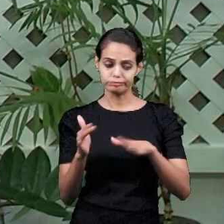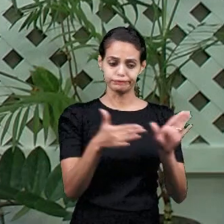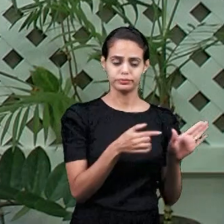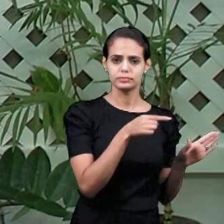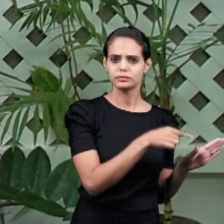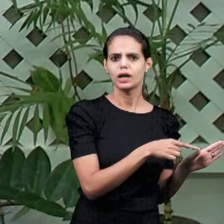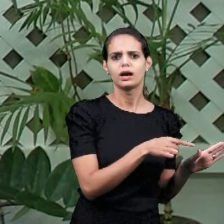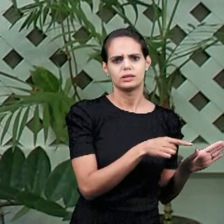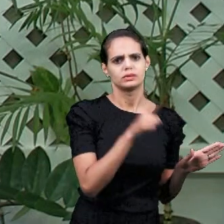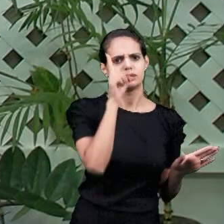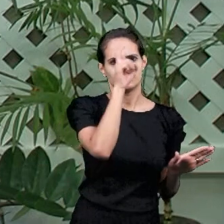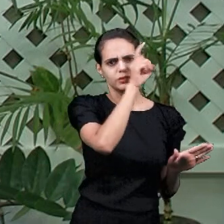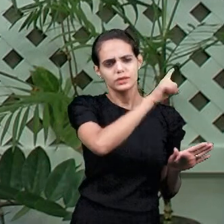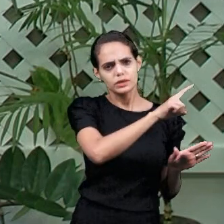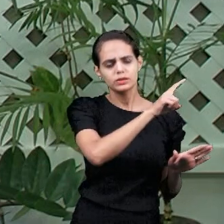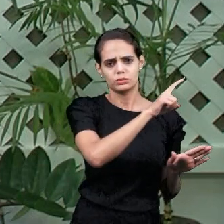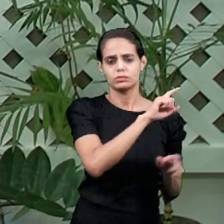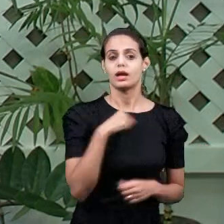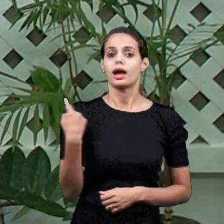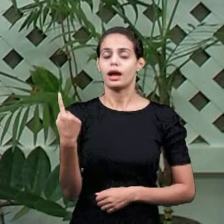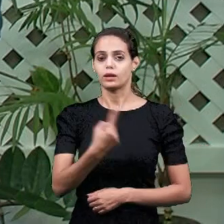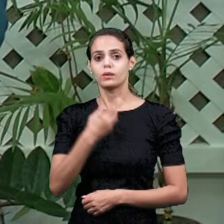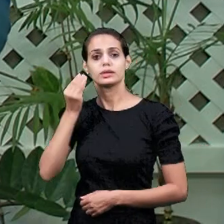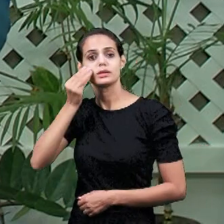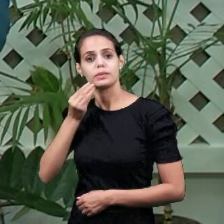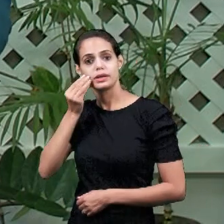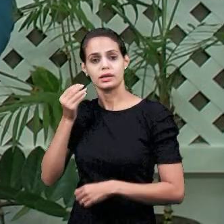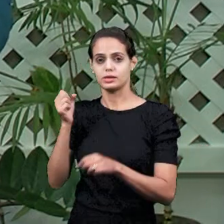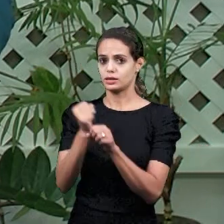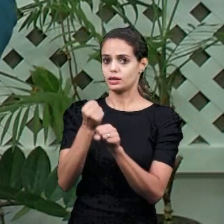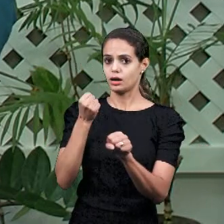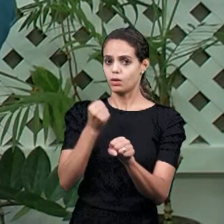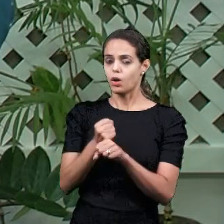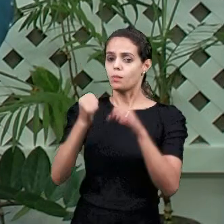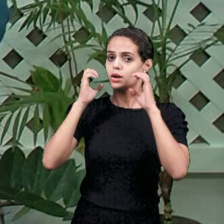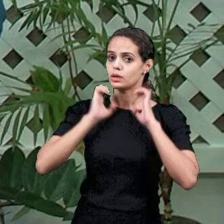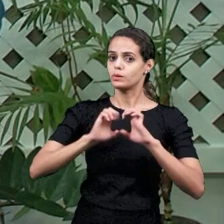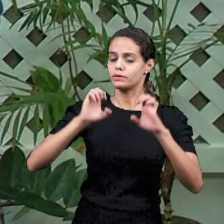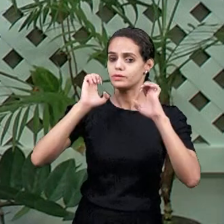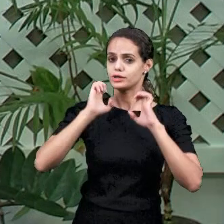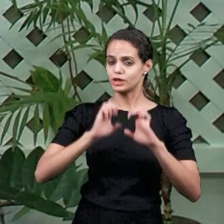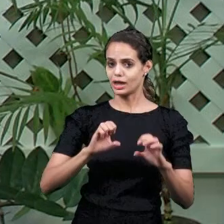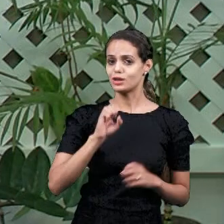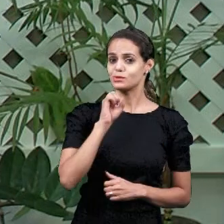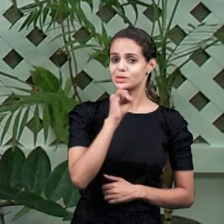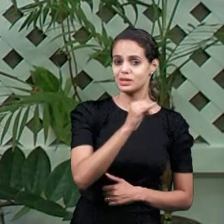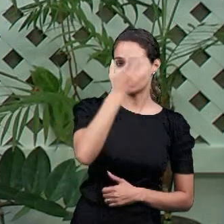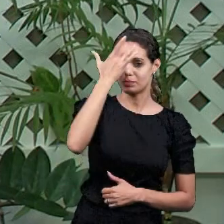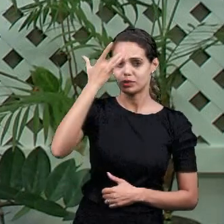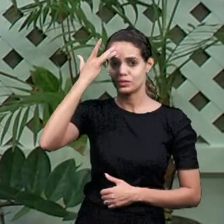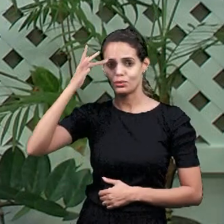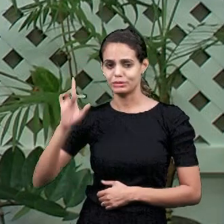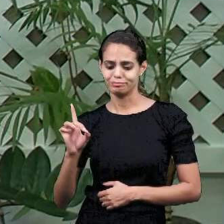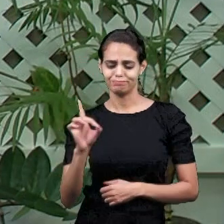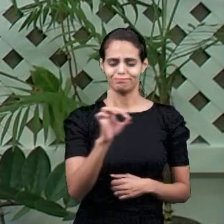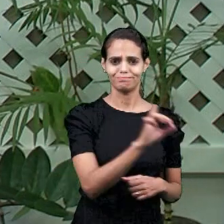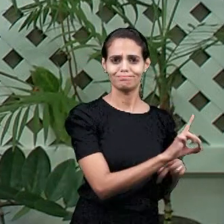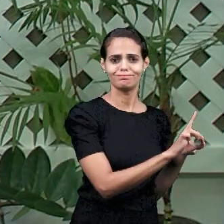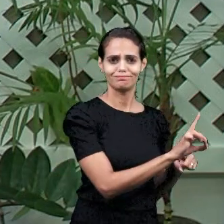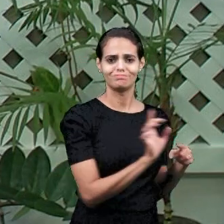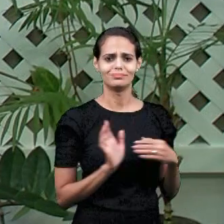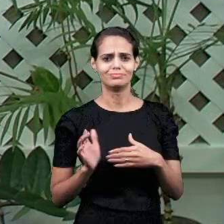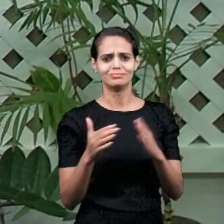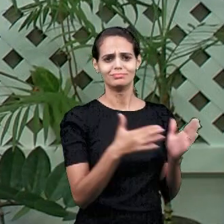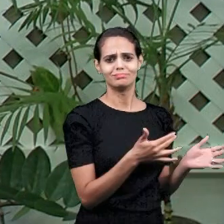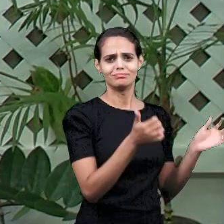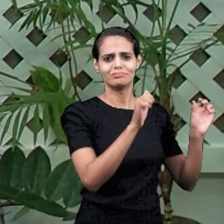dans toute l'histoire de cette œuvre. Mes frères, 25 minutes